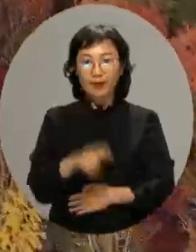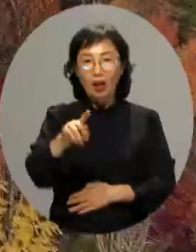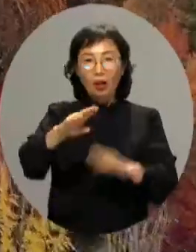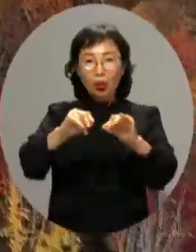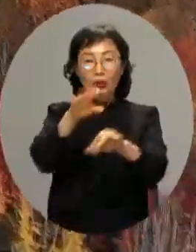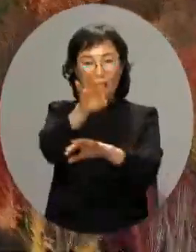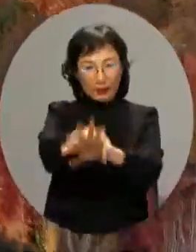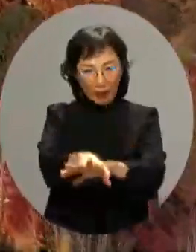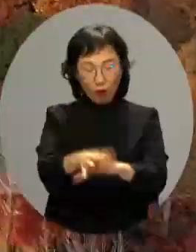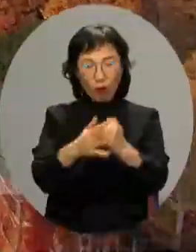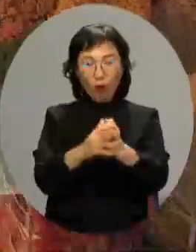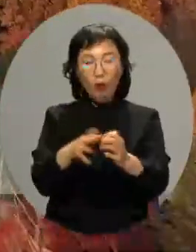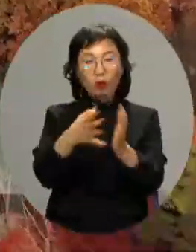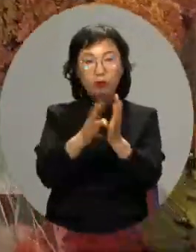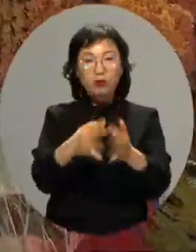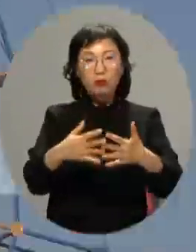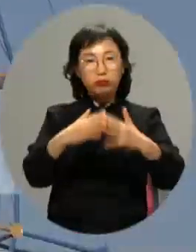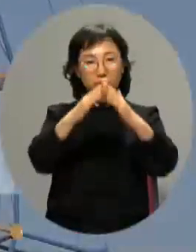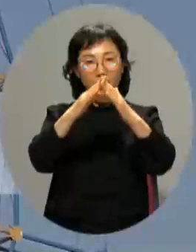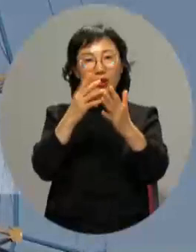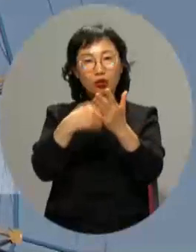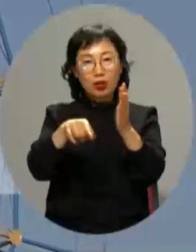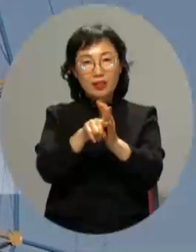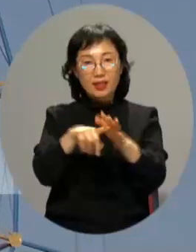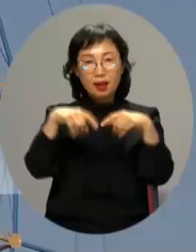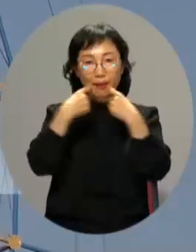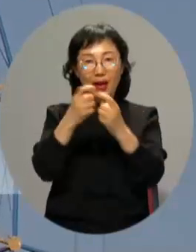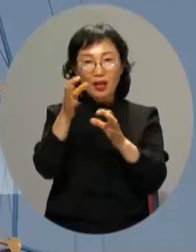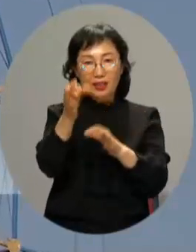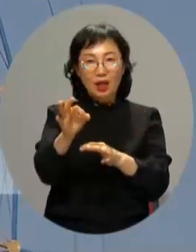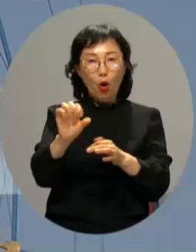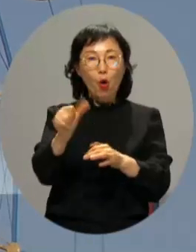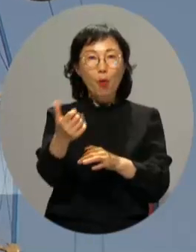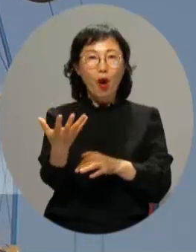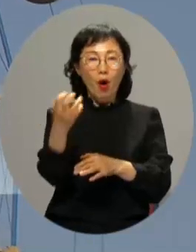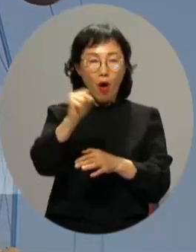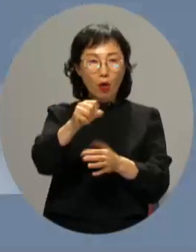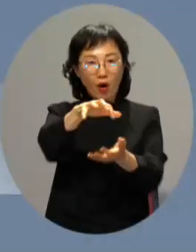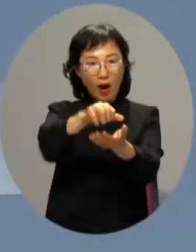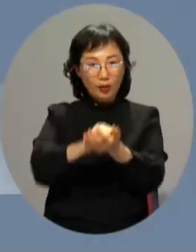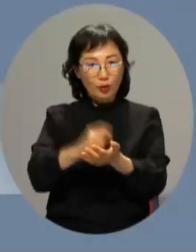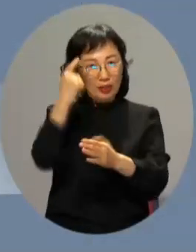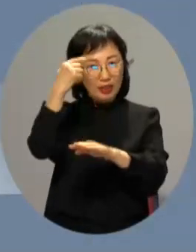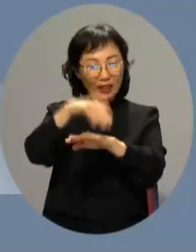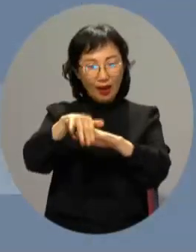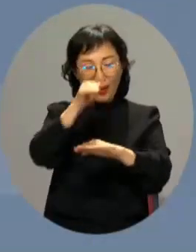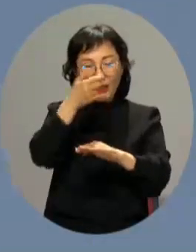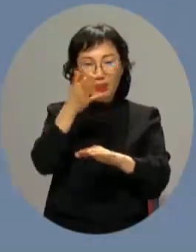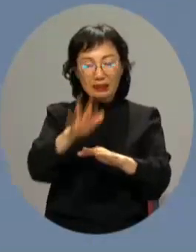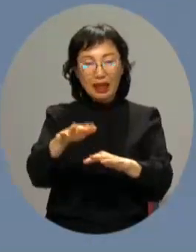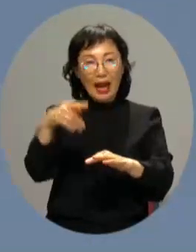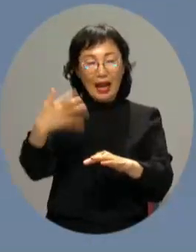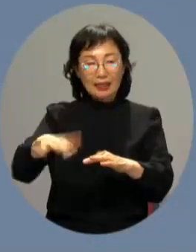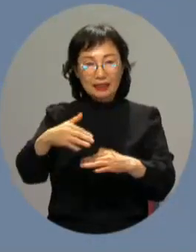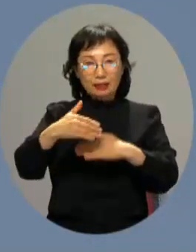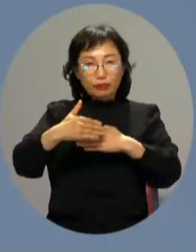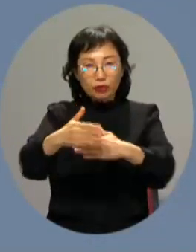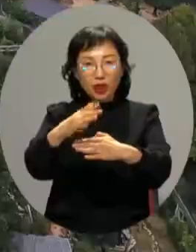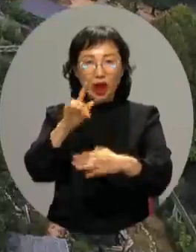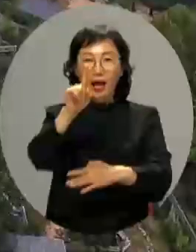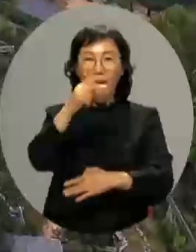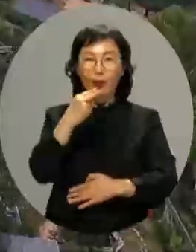매입과 놀이기구 설치에 민간 자본 500여억 원을 유치하겠다는 계획이었지만 한 발짝도 나아가지 못한